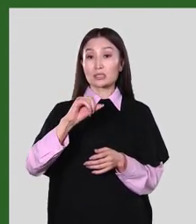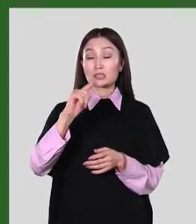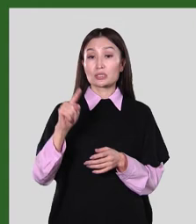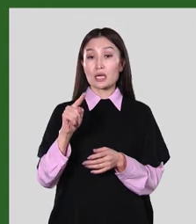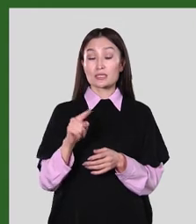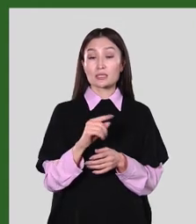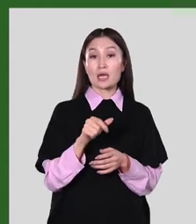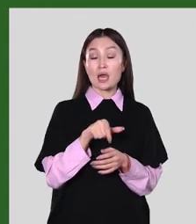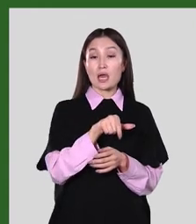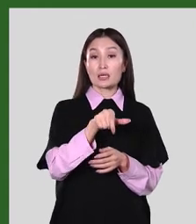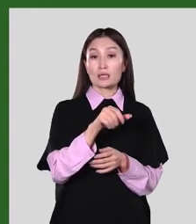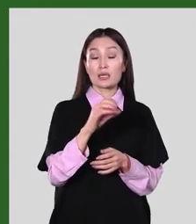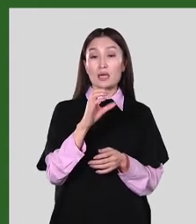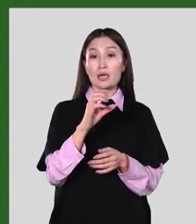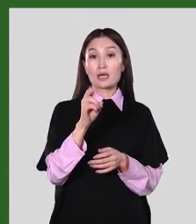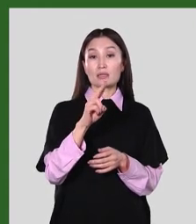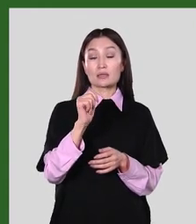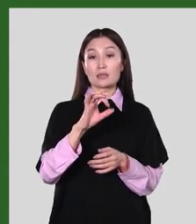реки тарим